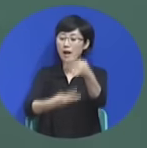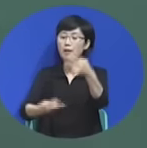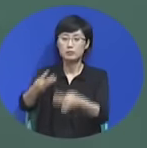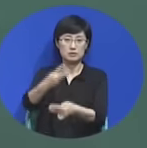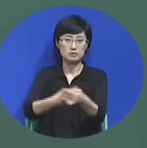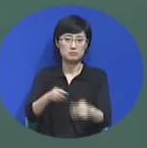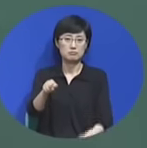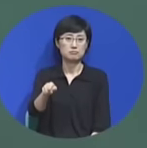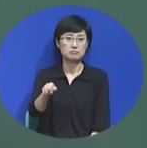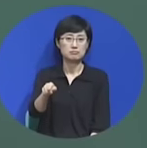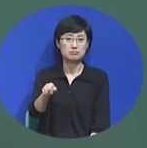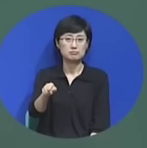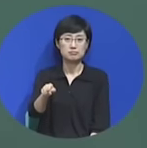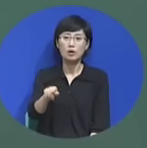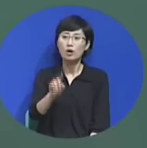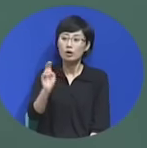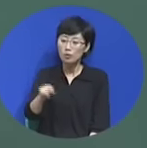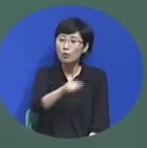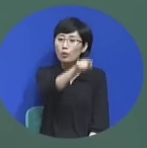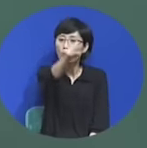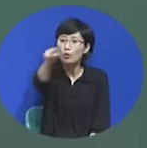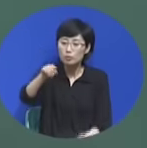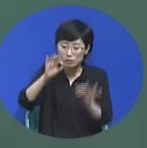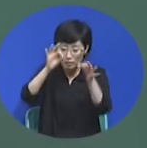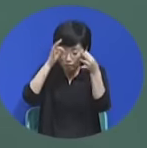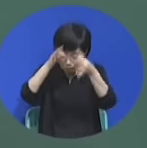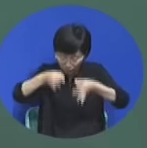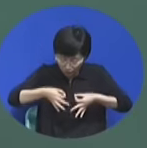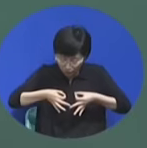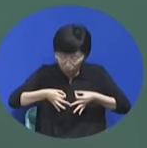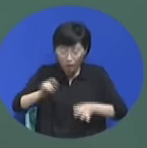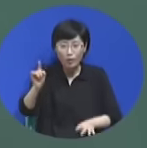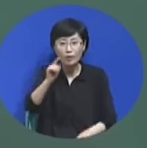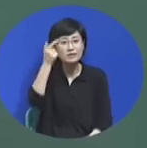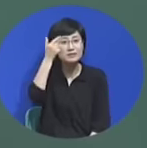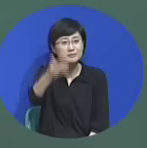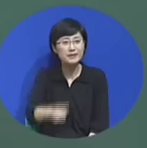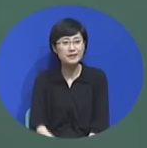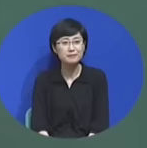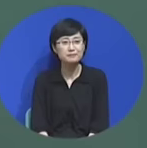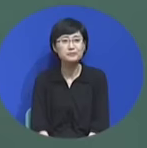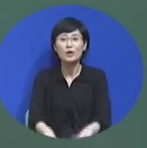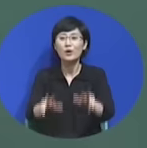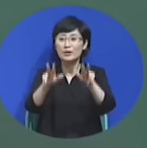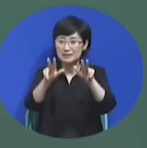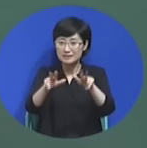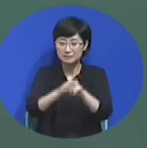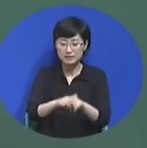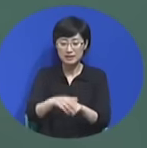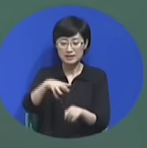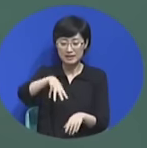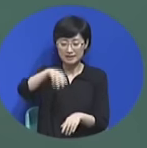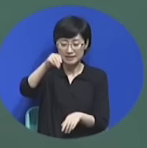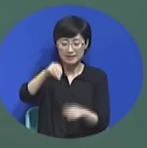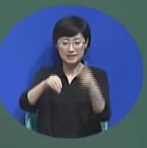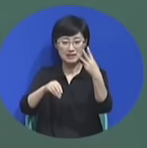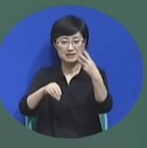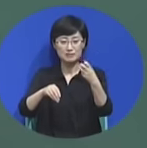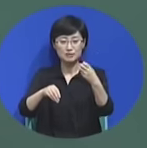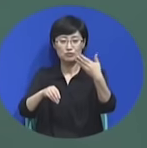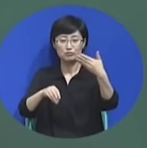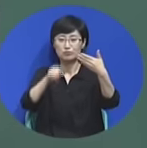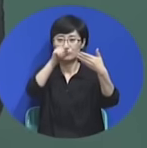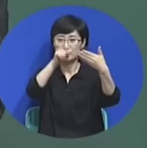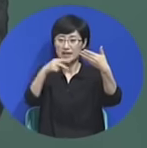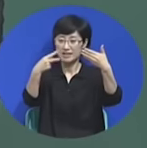是有福音的人是书墩子。 혹시 여러분도 그렇지 않습니까? 你们是不是也是这样呢？ 오늘 창세기 39장 2절에 보니까 중요한